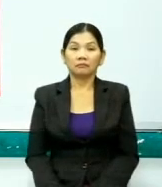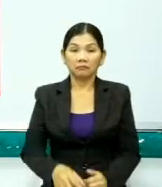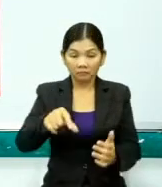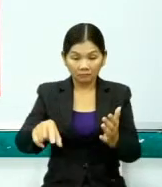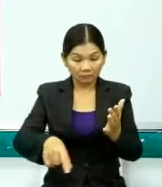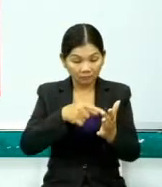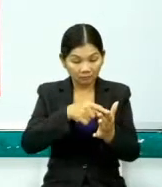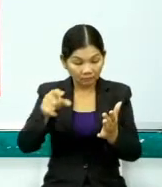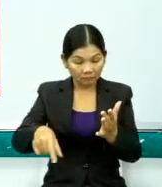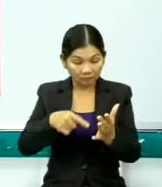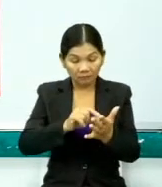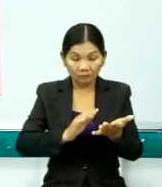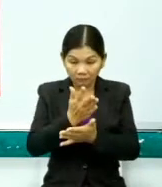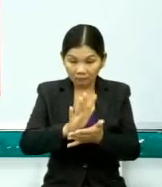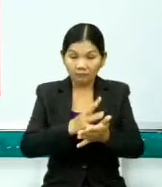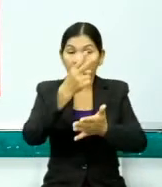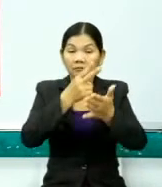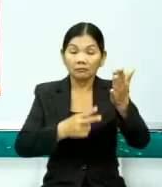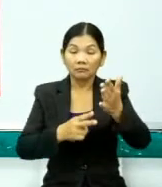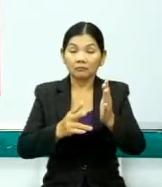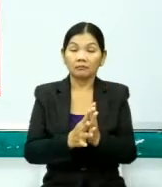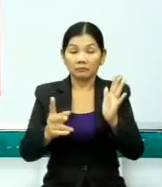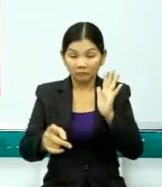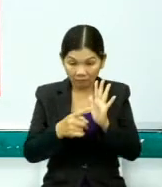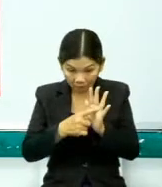kệ cha vậy khả